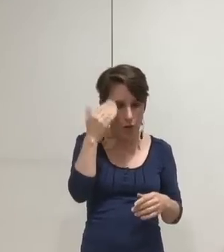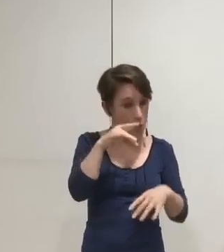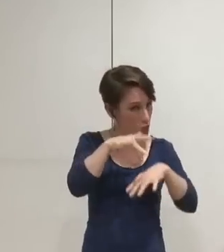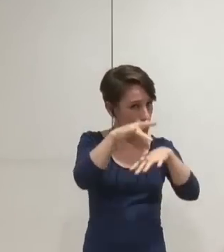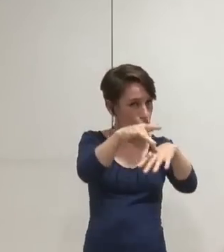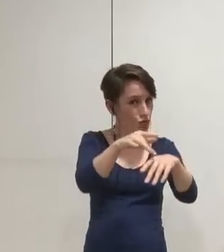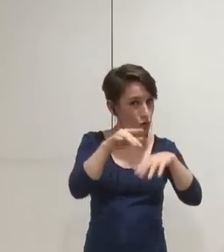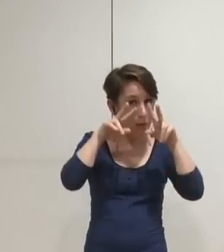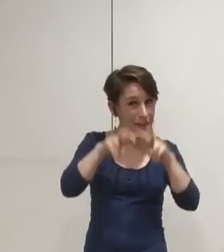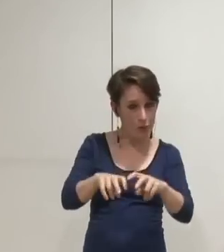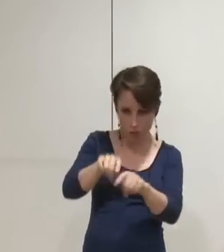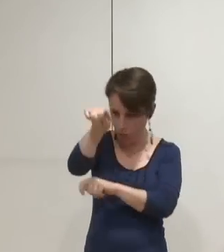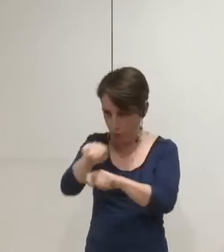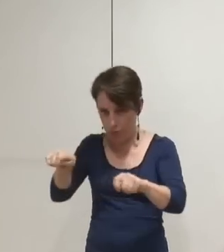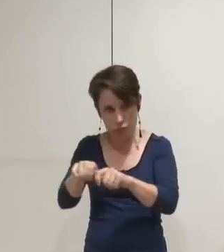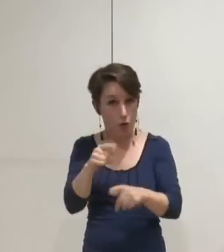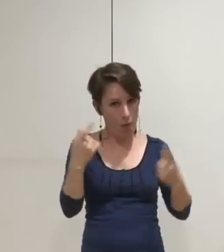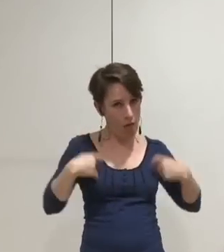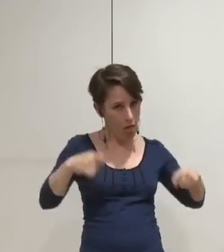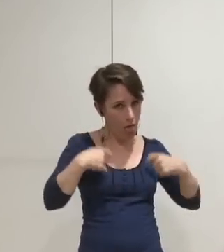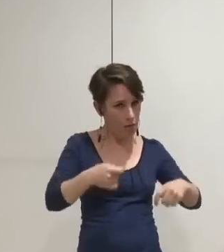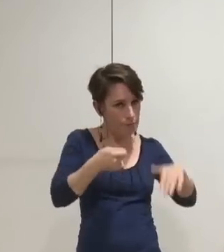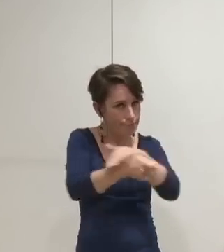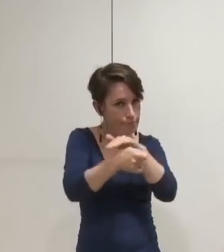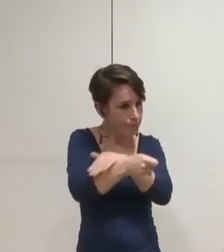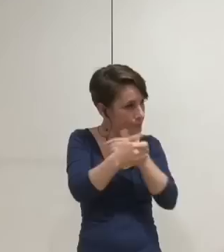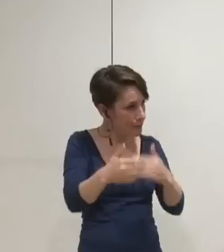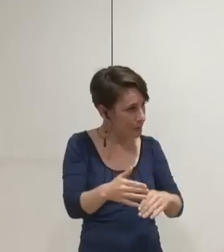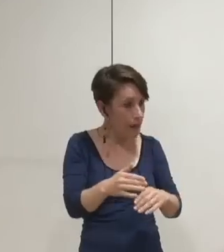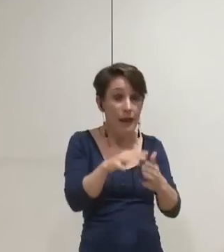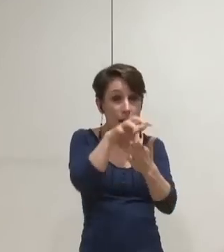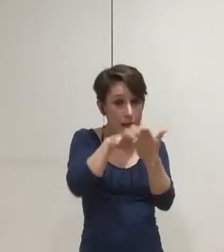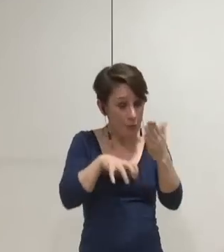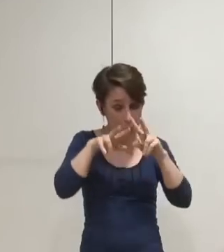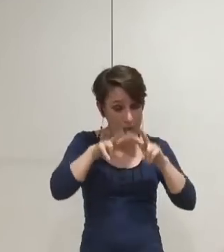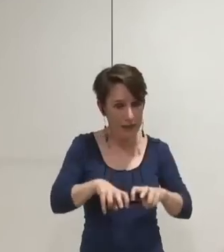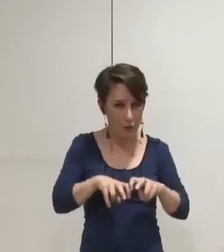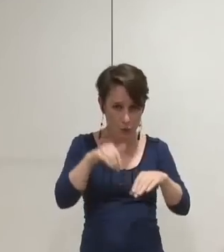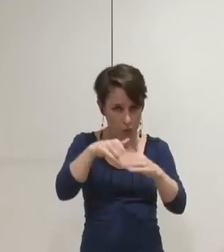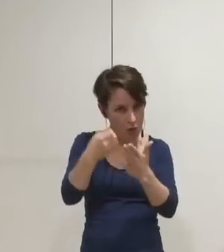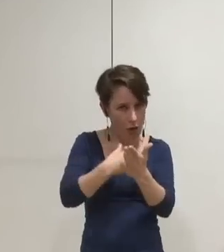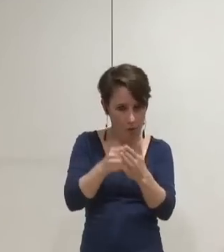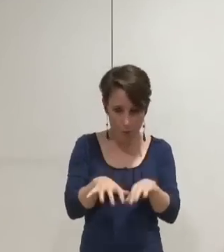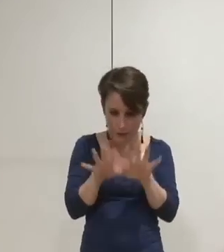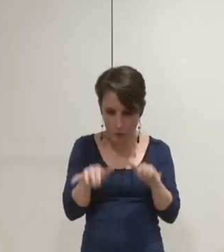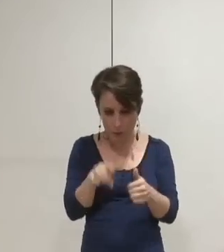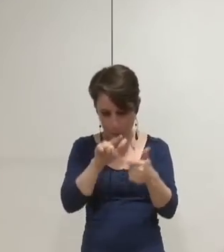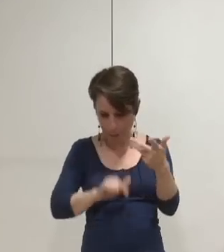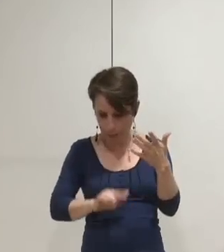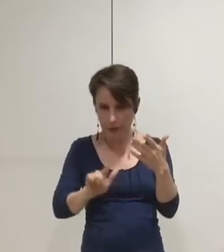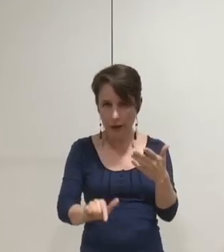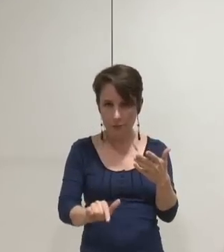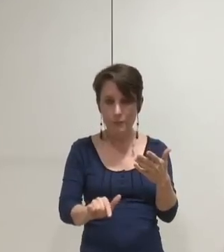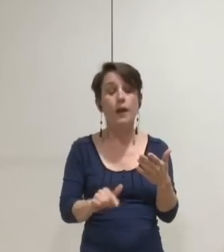une étude j'imagine qu'elle a coûté de l'argent qu'elle elle contient certain nombre d'indications parmi ces